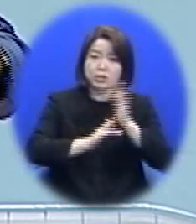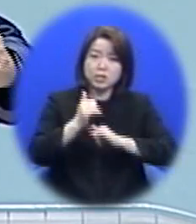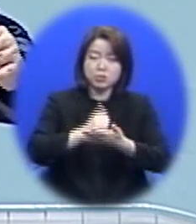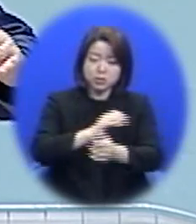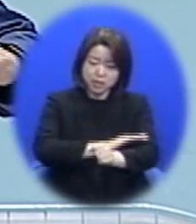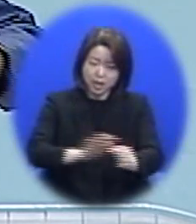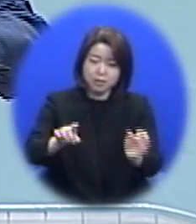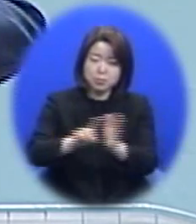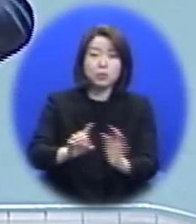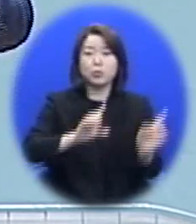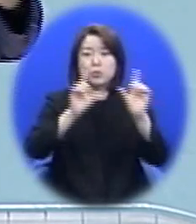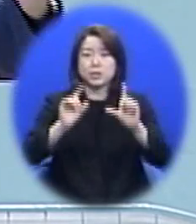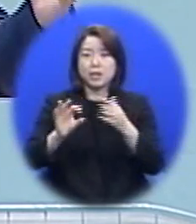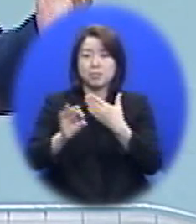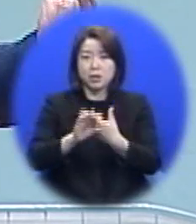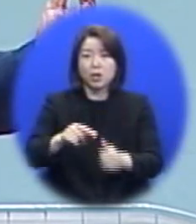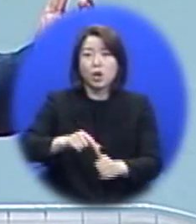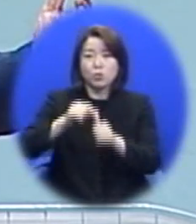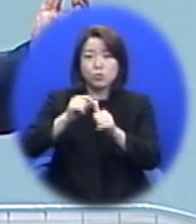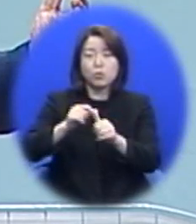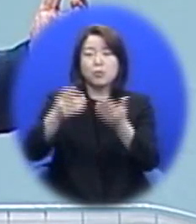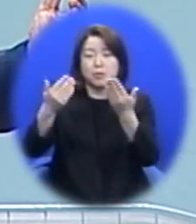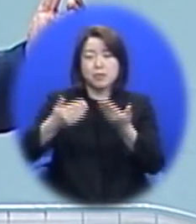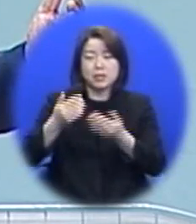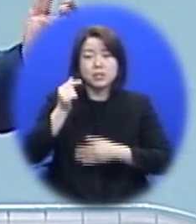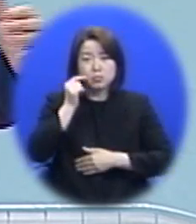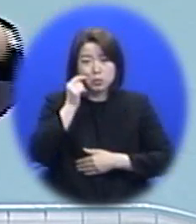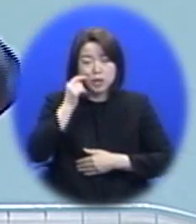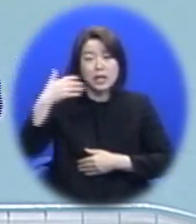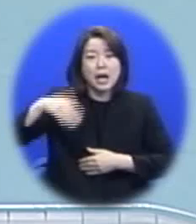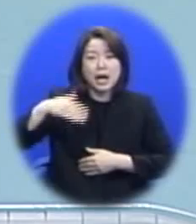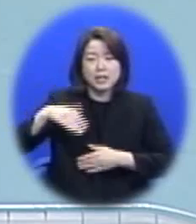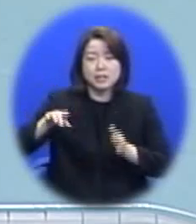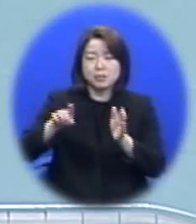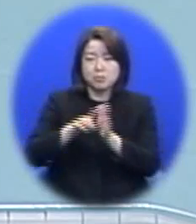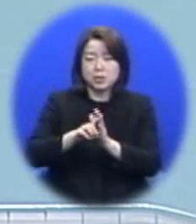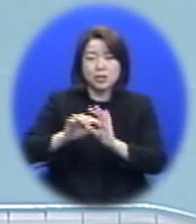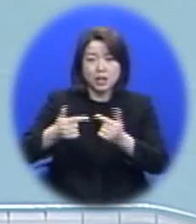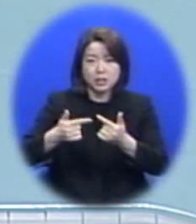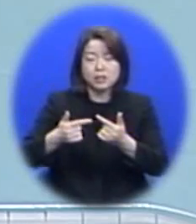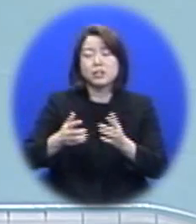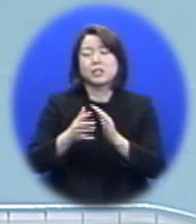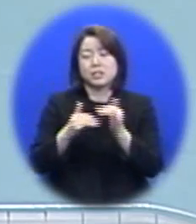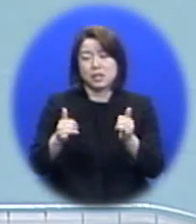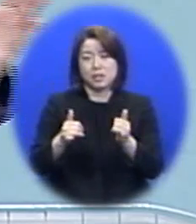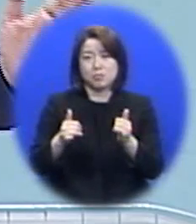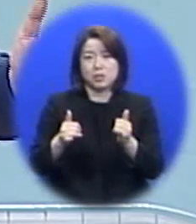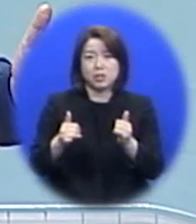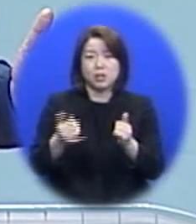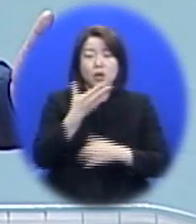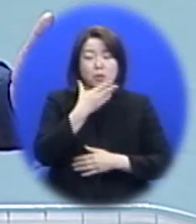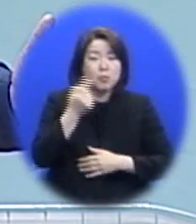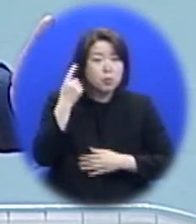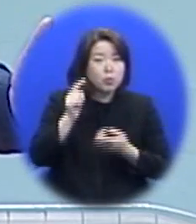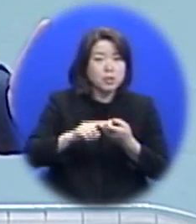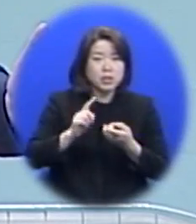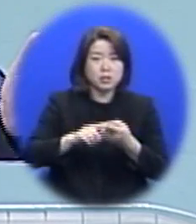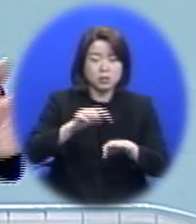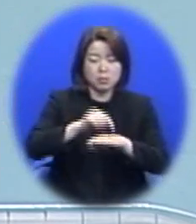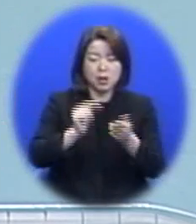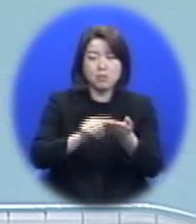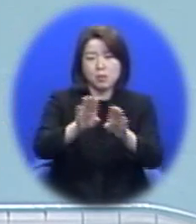그러면 구원받지 못한 불신 가족들이 복음에 대하여 마음의 문이 활짝 열린다는